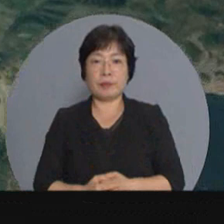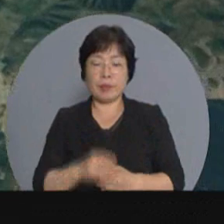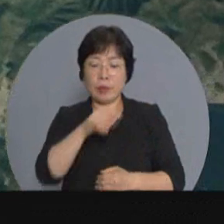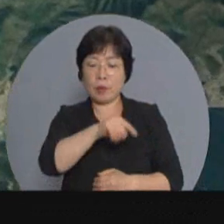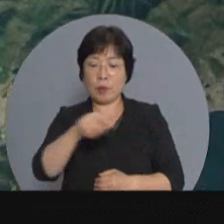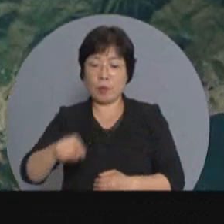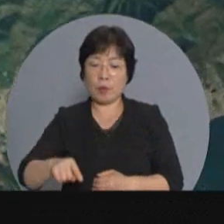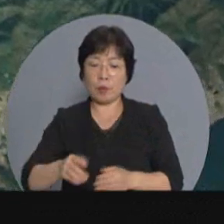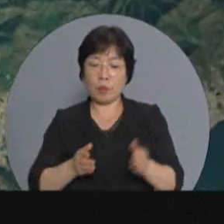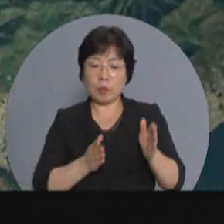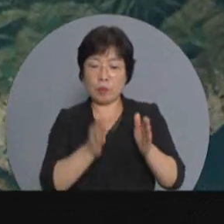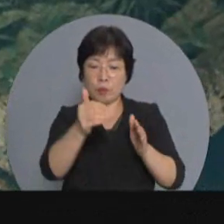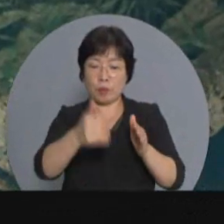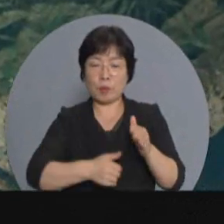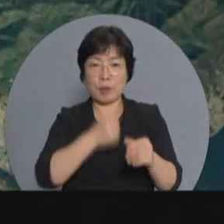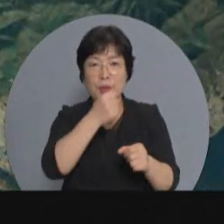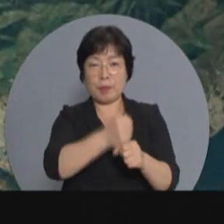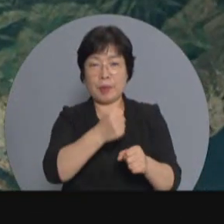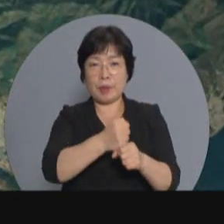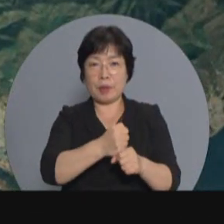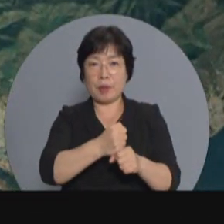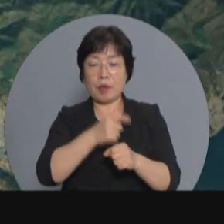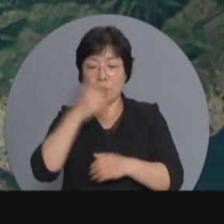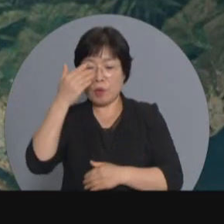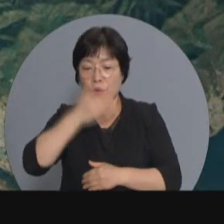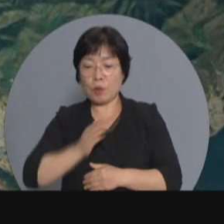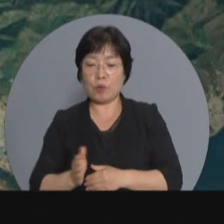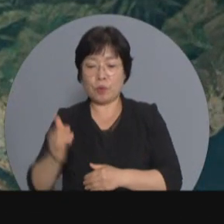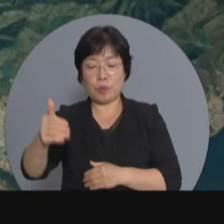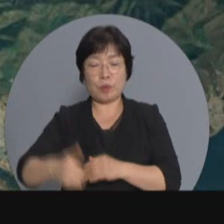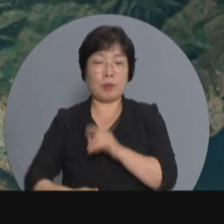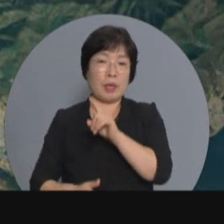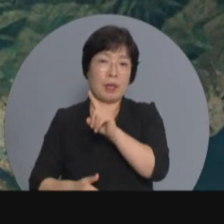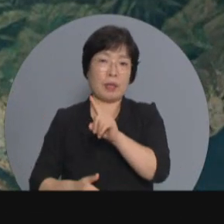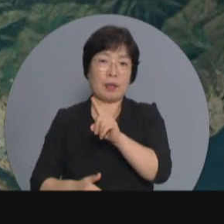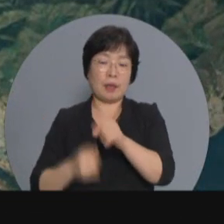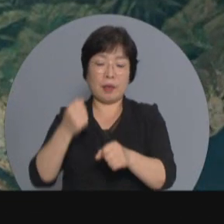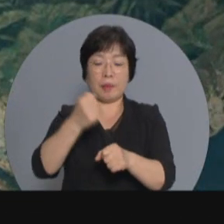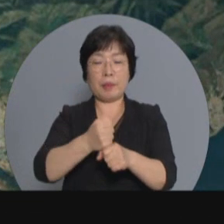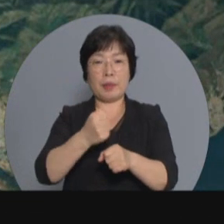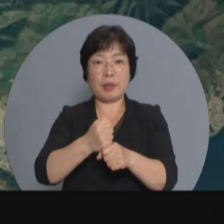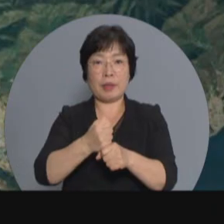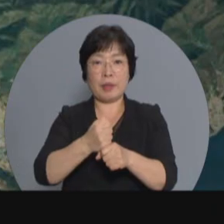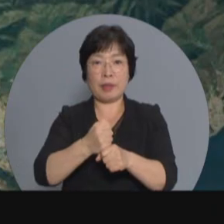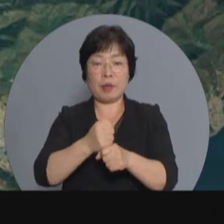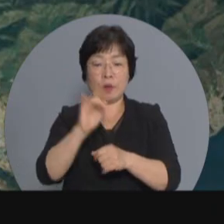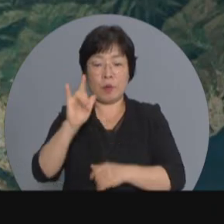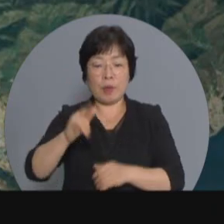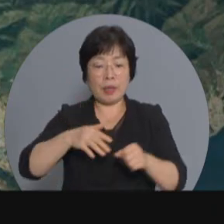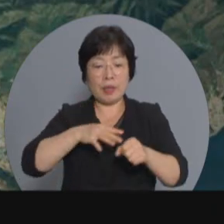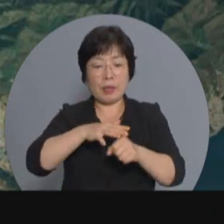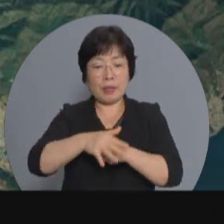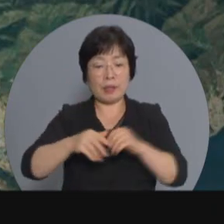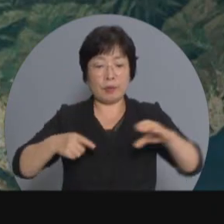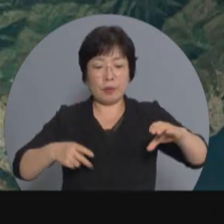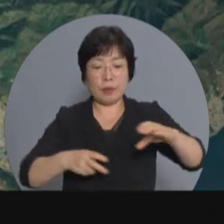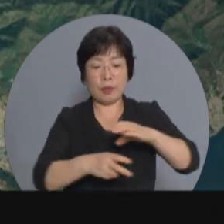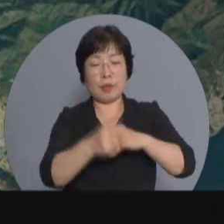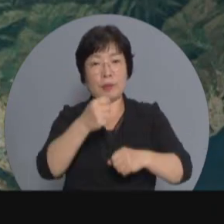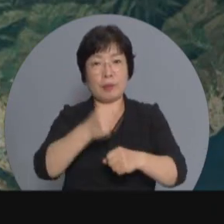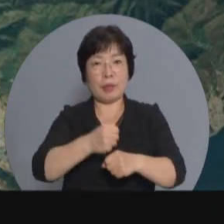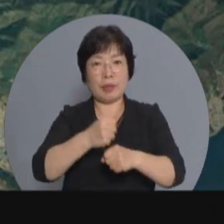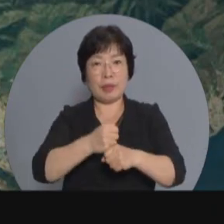곳의 진출입로가 건설되는 남해 지역과는 달리 여수 쪽은 한 곳의 진출입로만 있는 Y자 형태의 터널 계획이